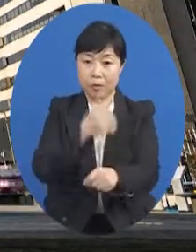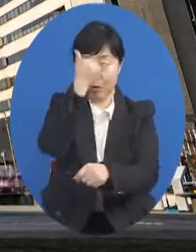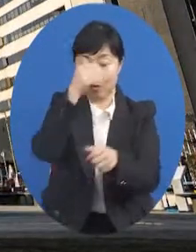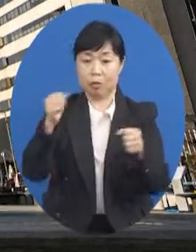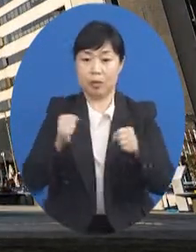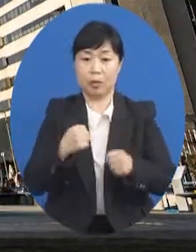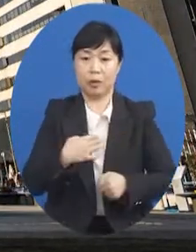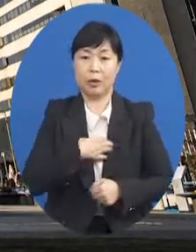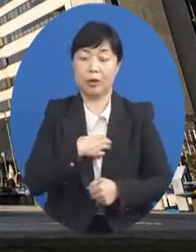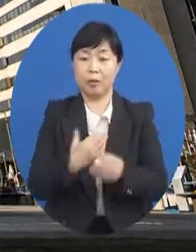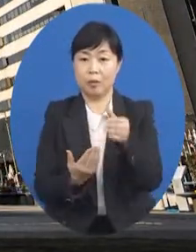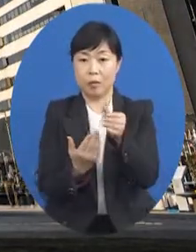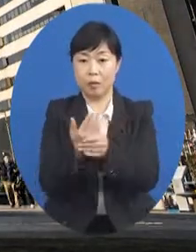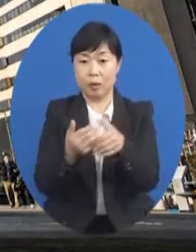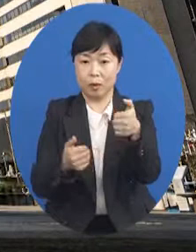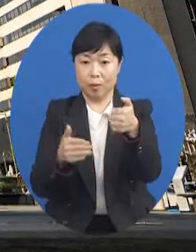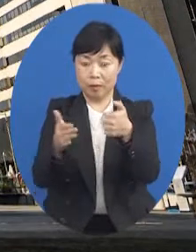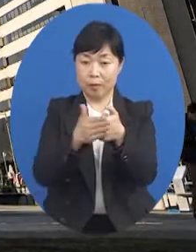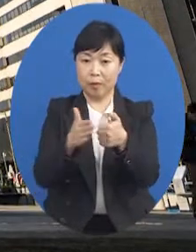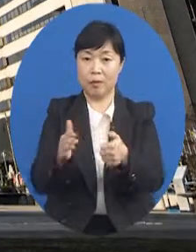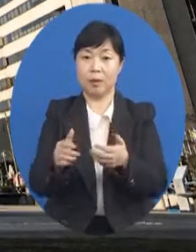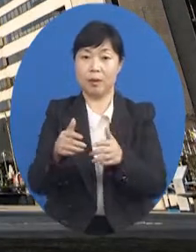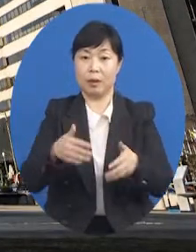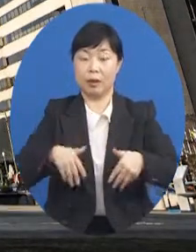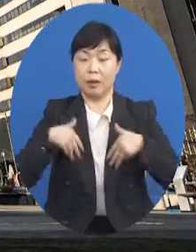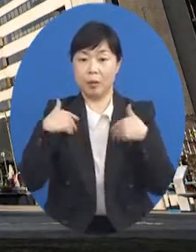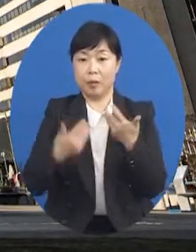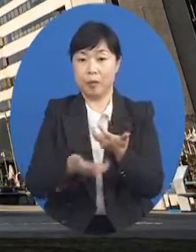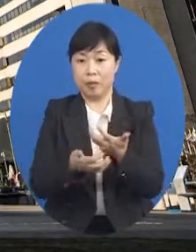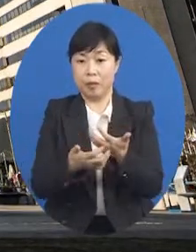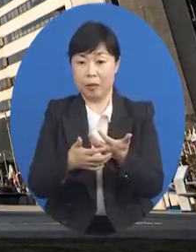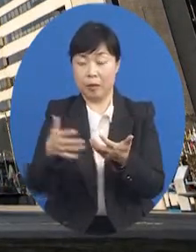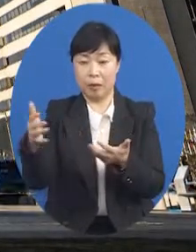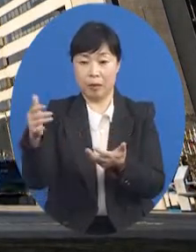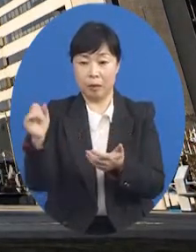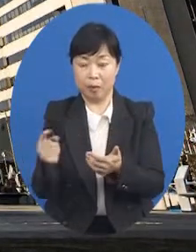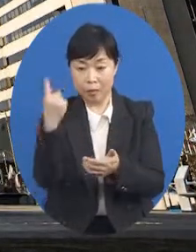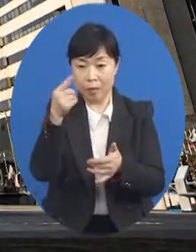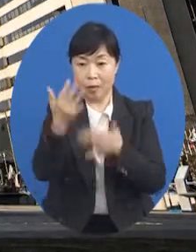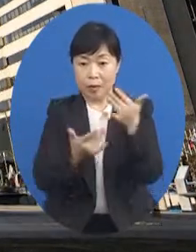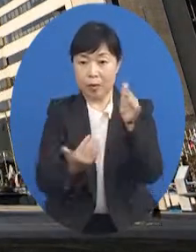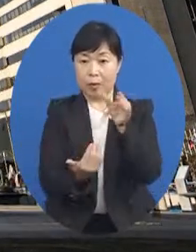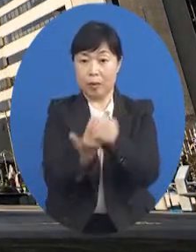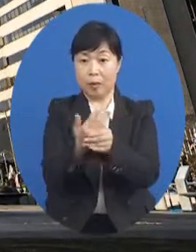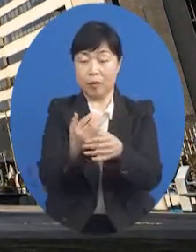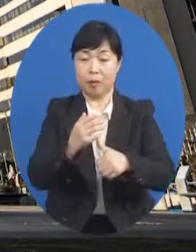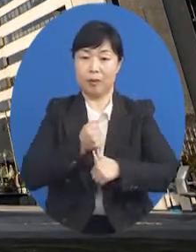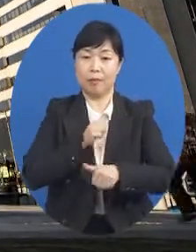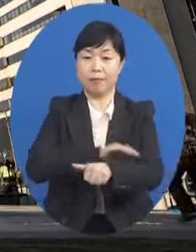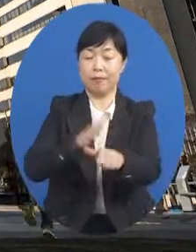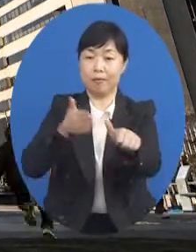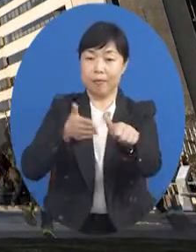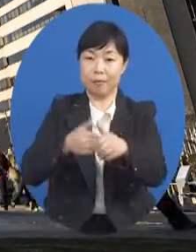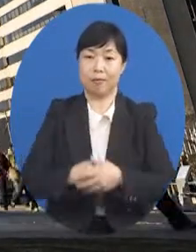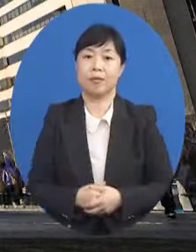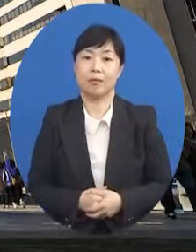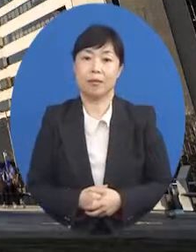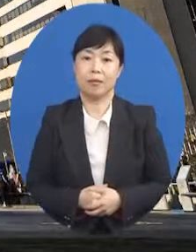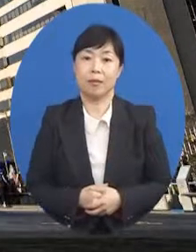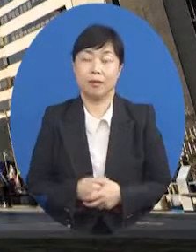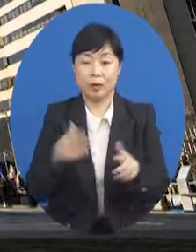충북 지역은 사고 위험지수가 50이므로 난방기로 인해 화재가 발생하지 않도록 더욱 주의하시기 바랍니다.